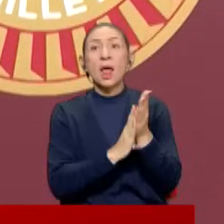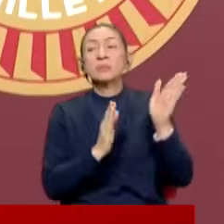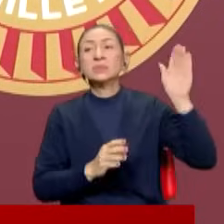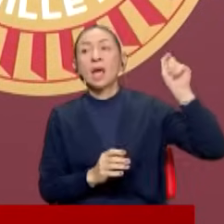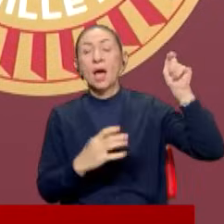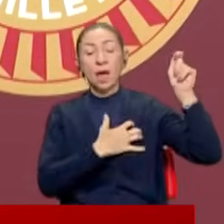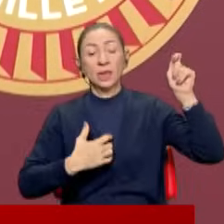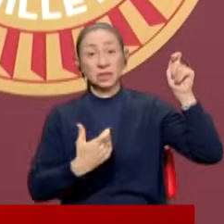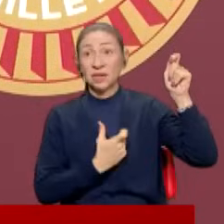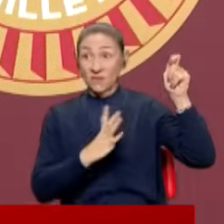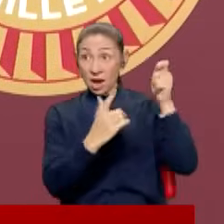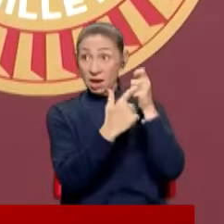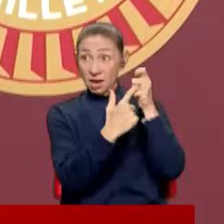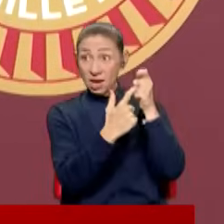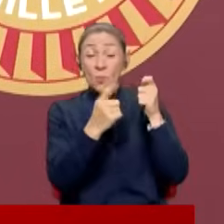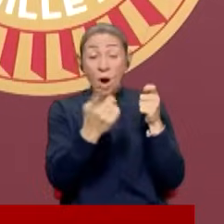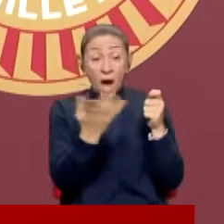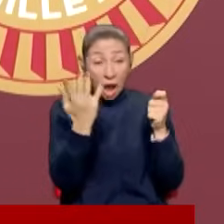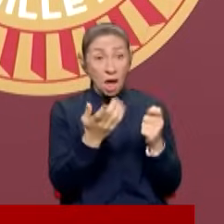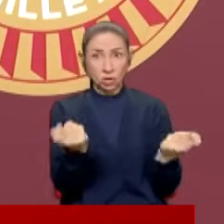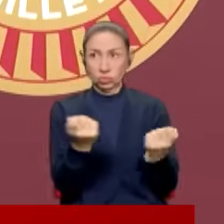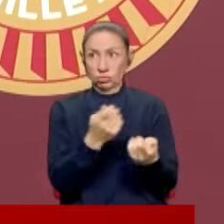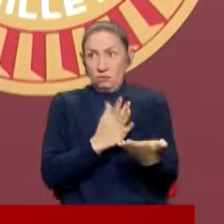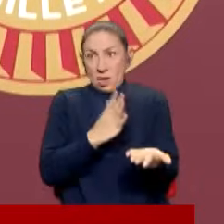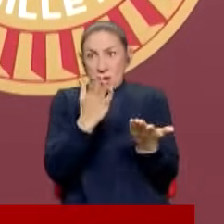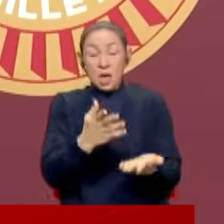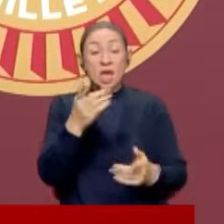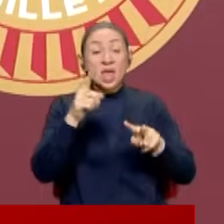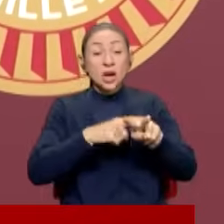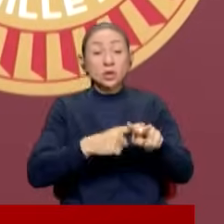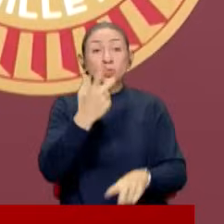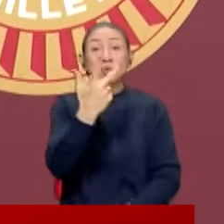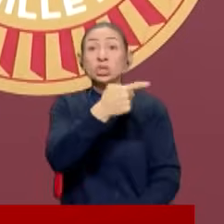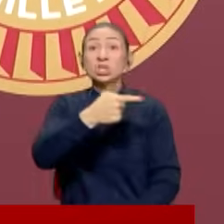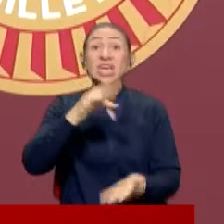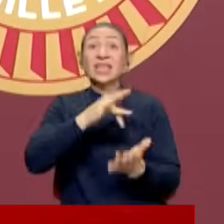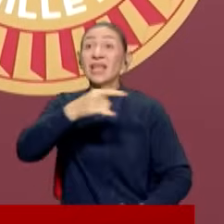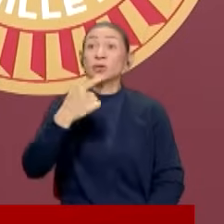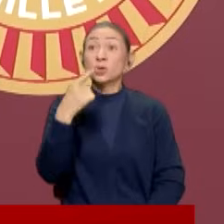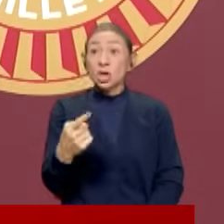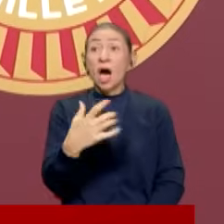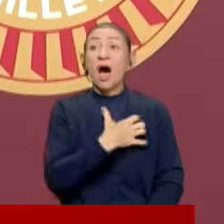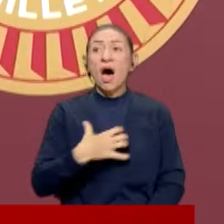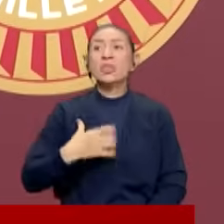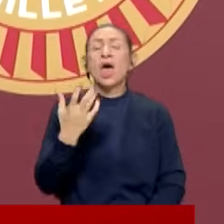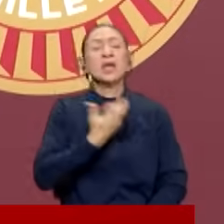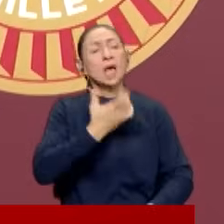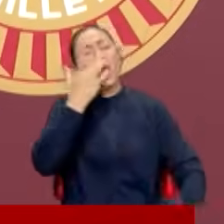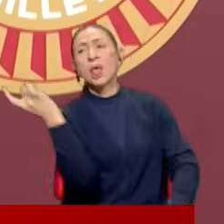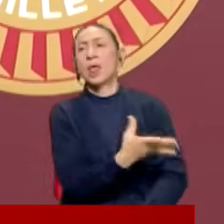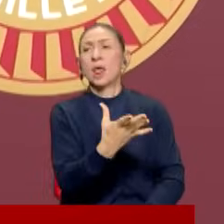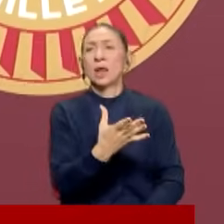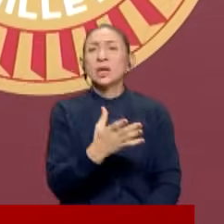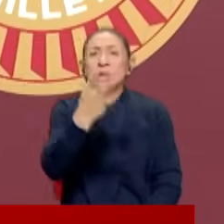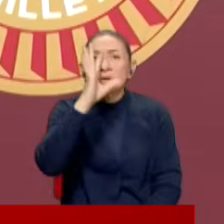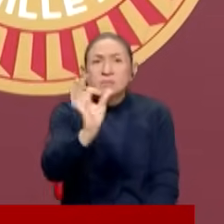anayasa varken bu anayasa Eğer hala yürürlükte isse Yargıtay 3 Ceza Dairesi diyor ki anayasaya uymuyoruz